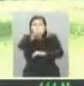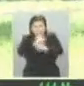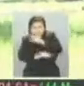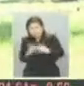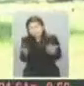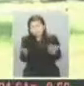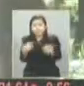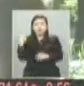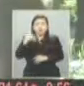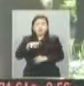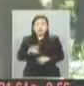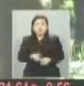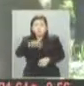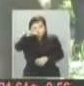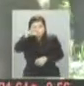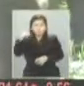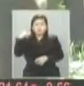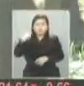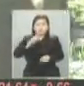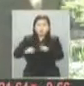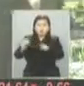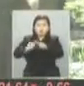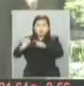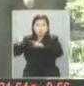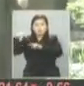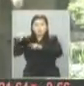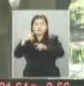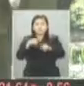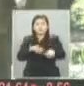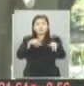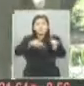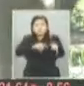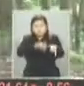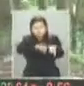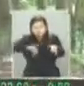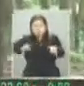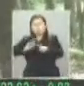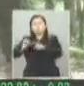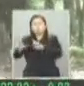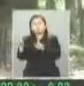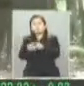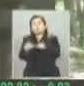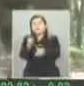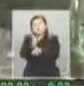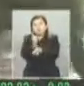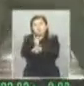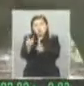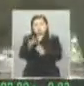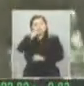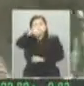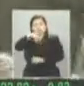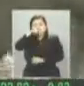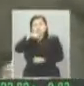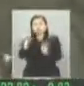างเชือกมีความดุร้ายฆ่าชีวิตผู้คนมาแล้วถึง9ศพ เราจะเรียกว่าเป็นบ้านหลังสุดท้ายของช้างไทยก็ได้นะครับเพรา